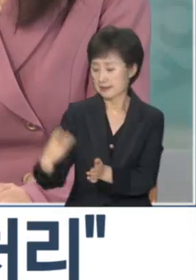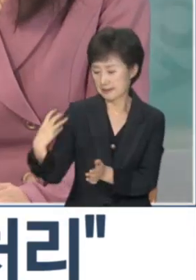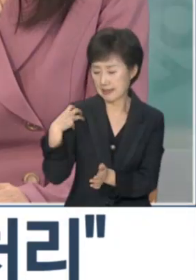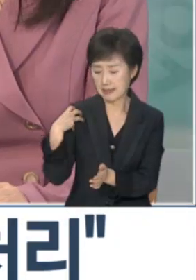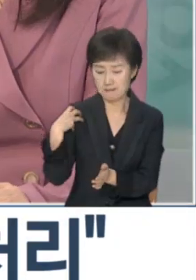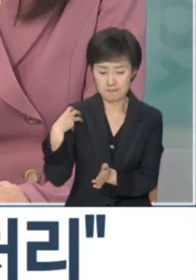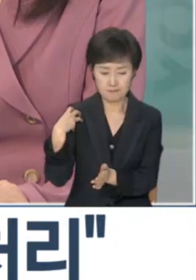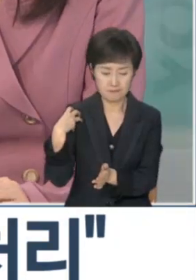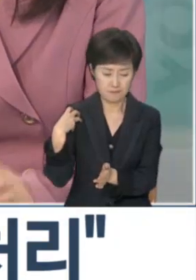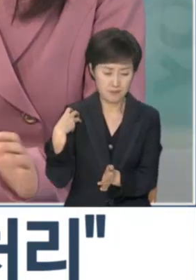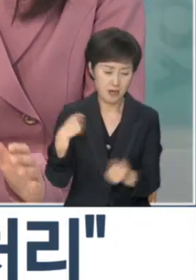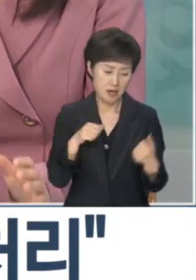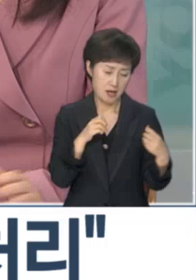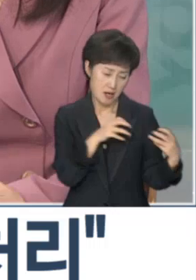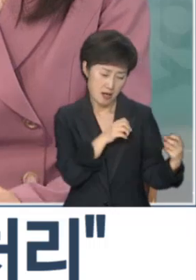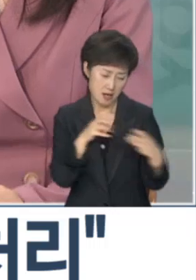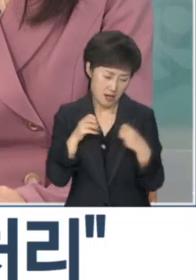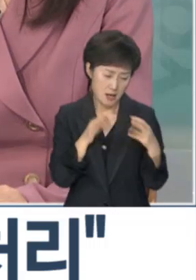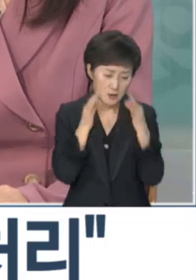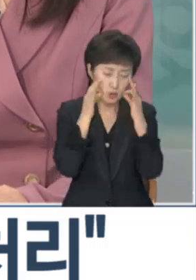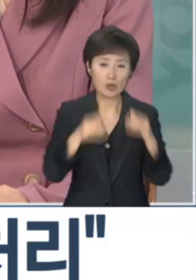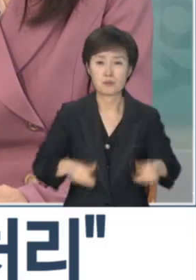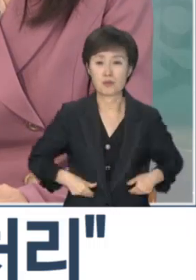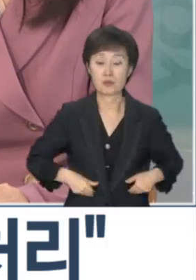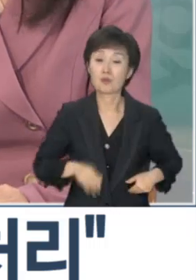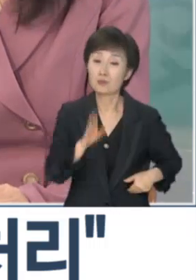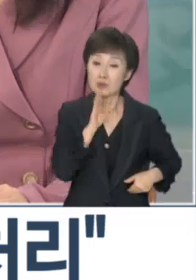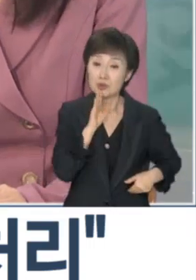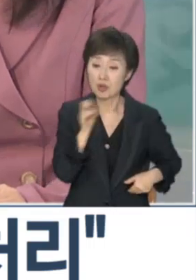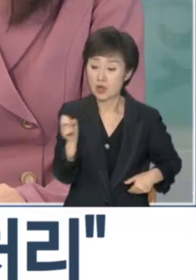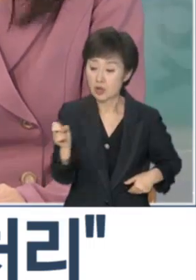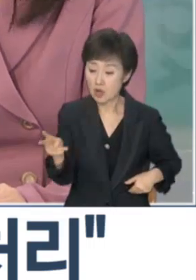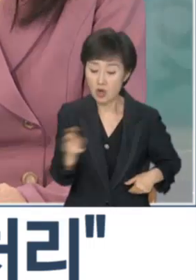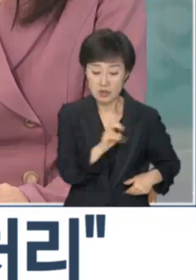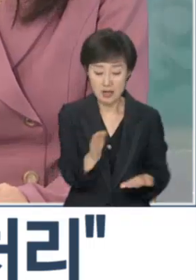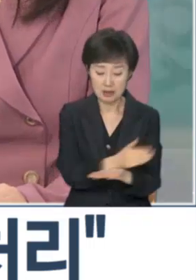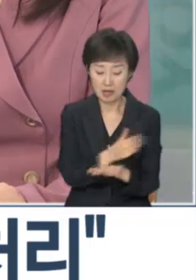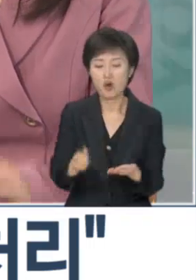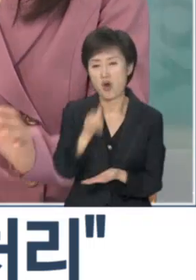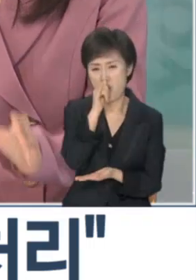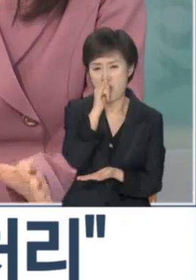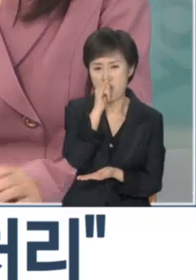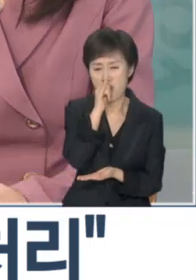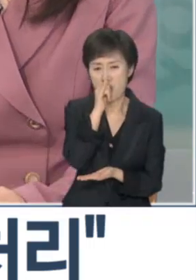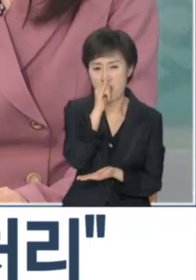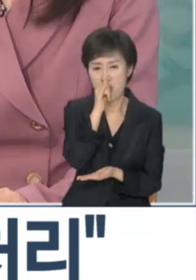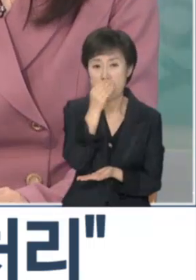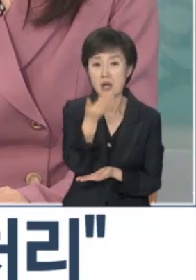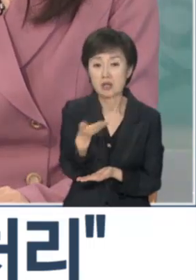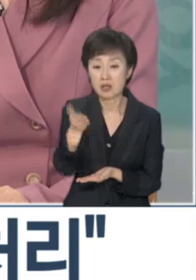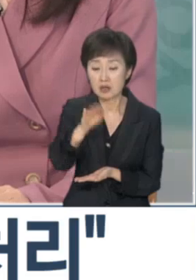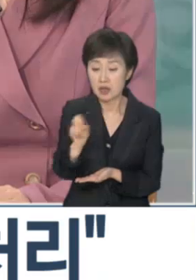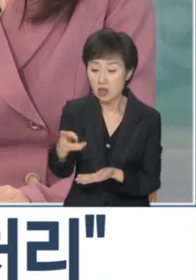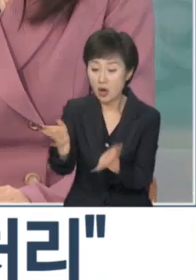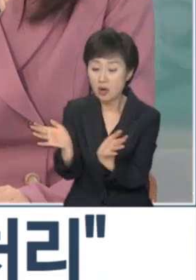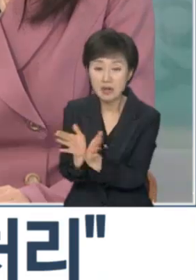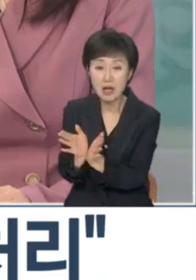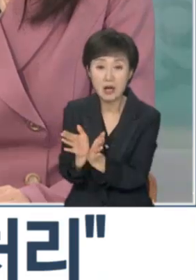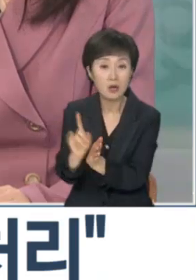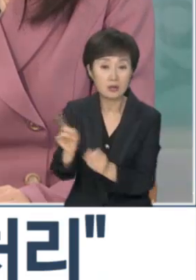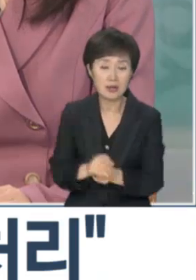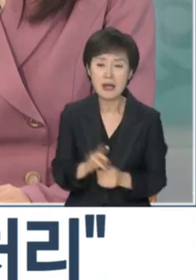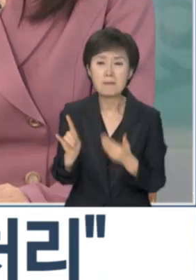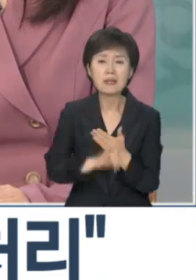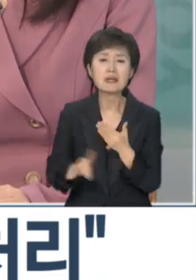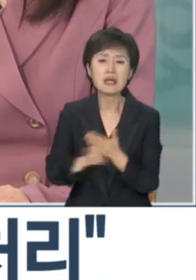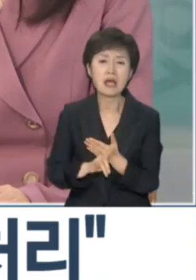것은 분명하죠. 그렇기 때문에 우리가 정당 정치를 하는 것이고 여야가 있는 것일 텐데요. 지금 계속해서 집권 여당은 여소야대이기